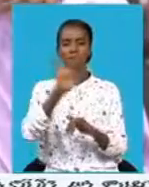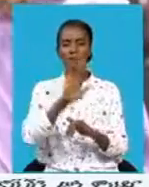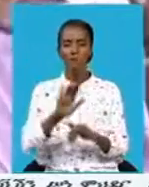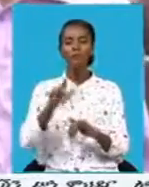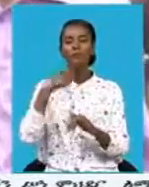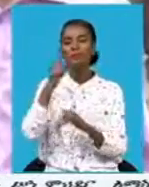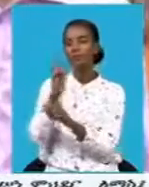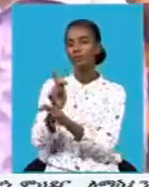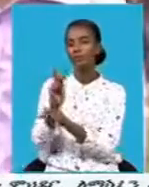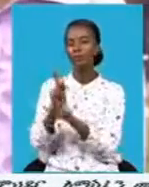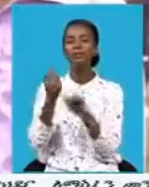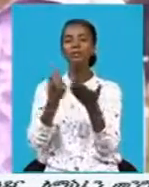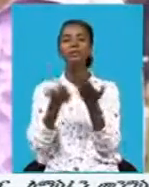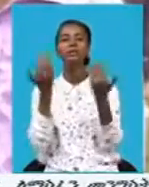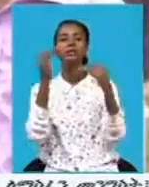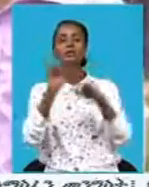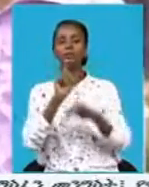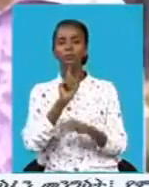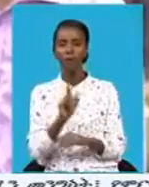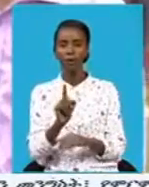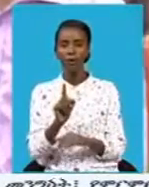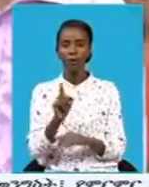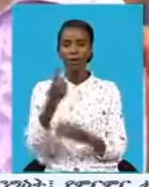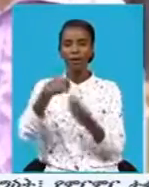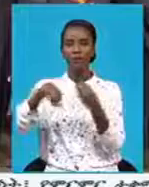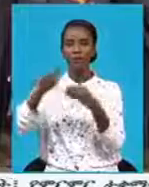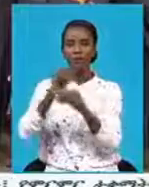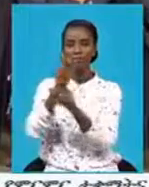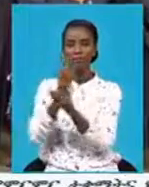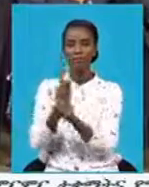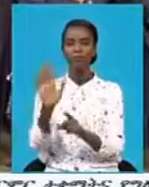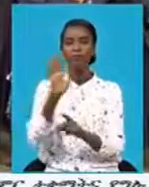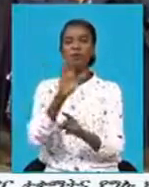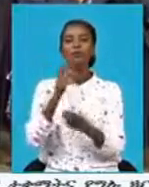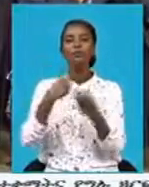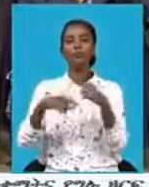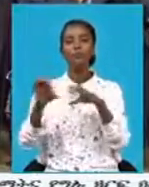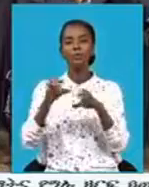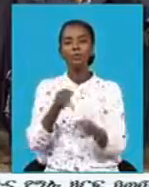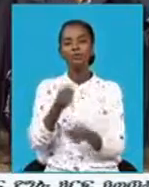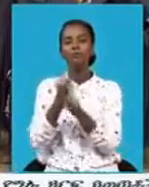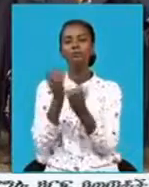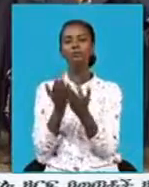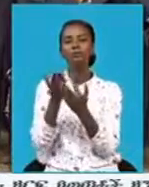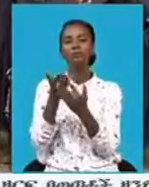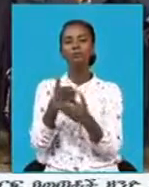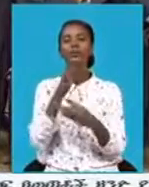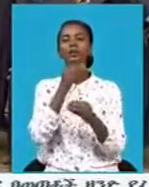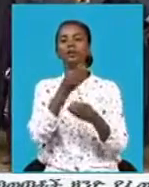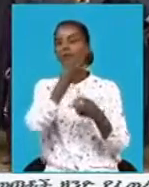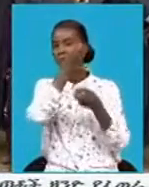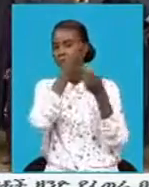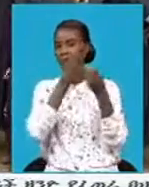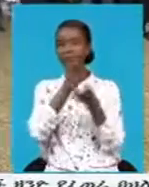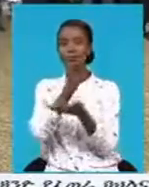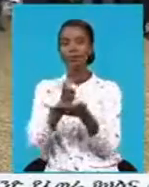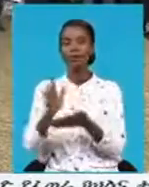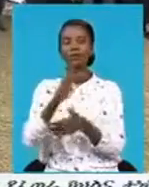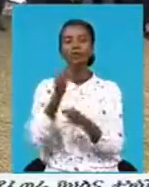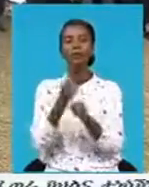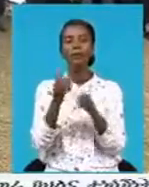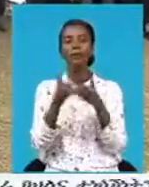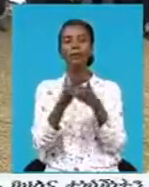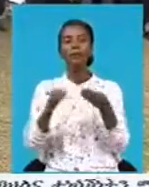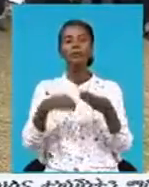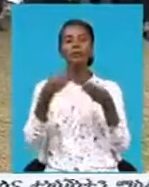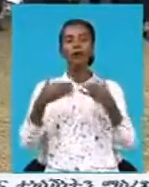የምንጠብቀው። በዚሁ ልክም ነው አቅጣጫ ያስቀመጥንላቸው። ቢሮ ባደረገው ድጋፍ አማካኝነት ለተመራቂ ምሩቃን የስራ መመሪያ